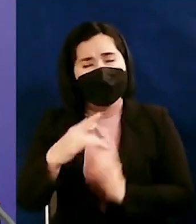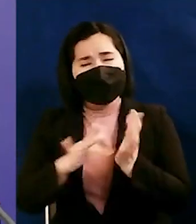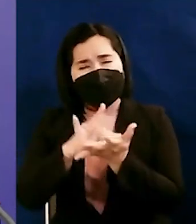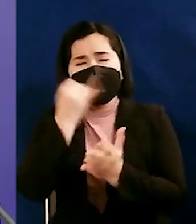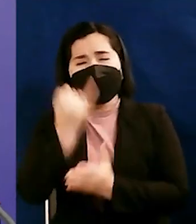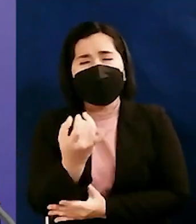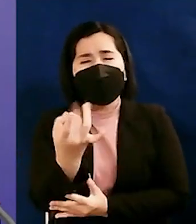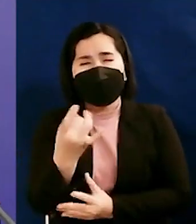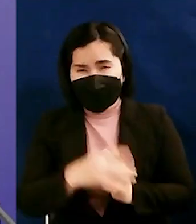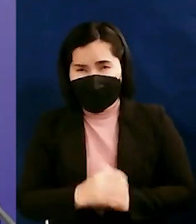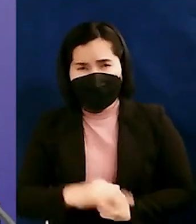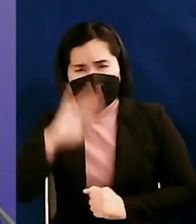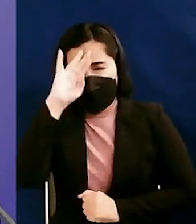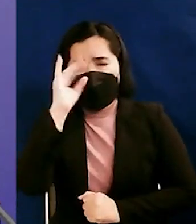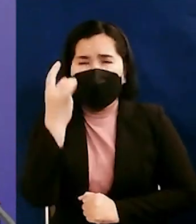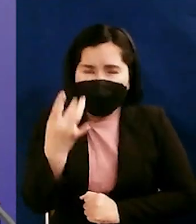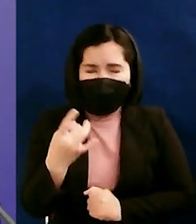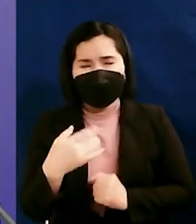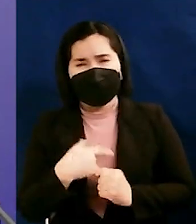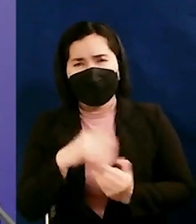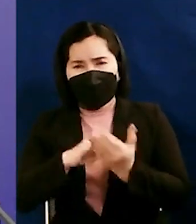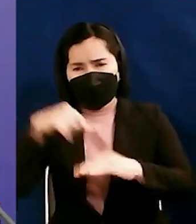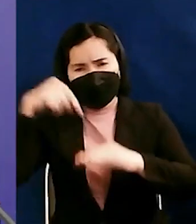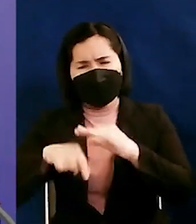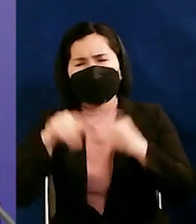อะไรมีโรคประจำตัว